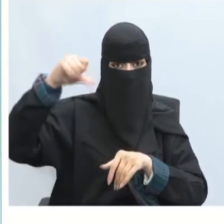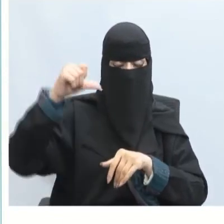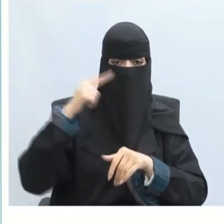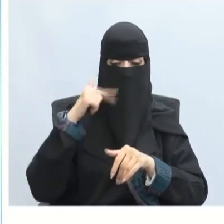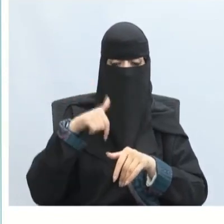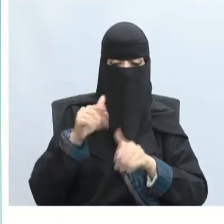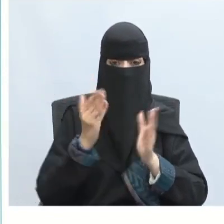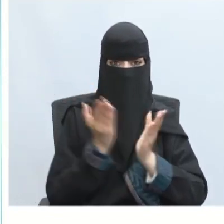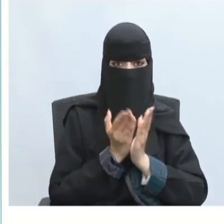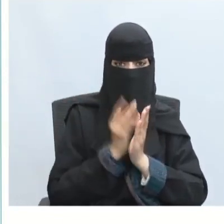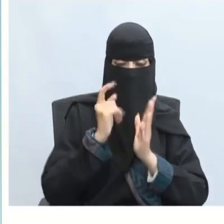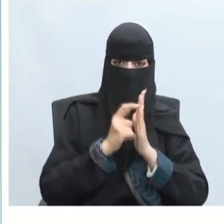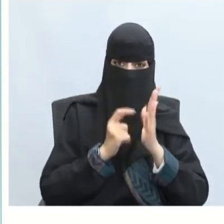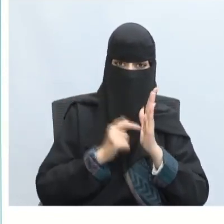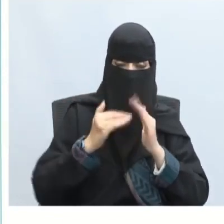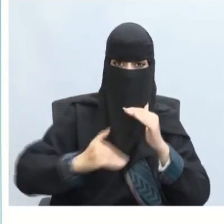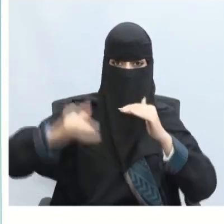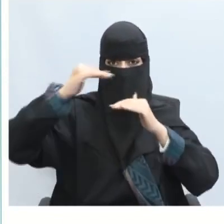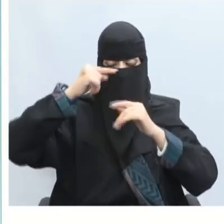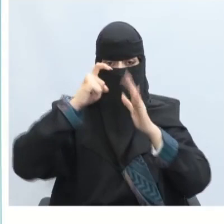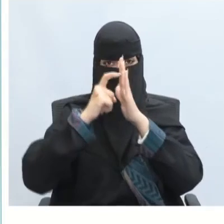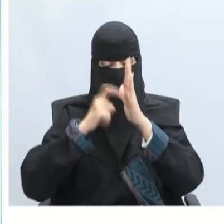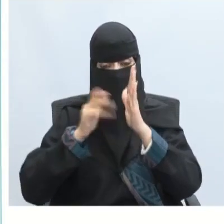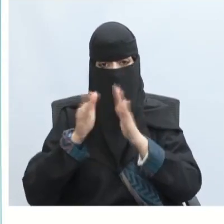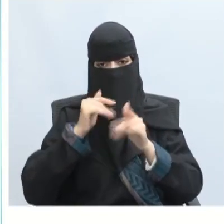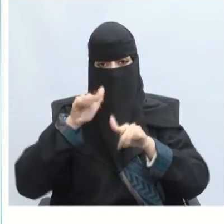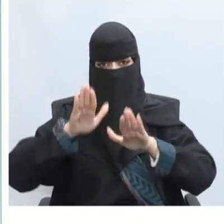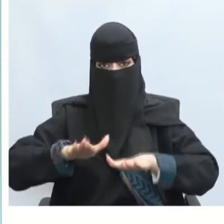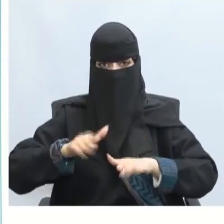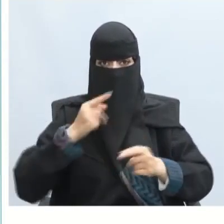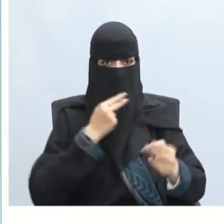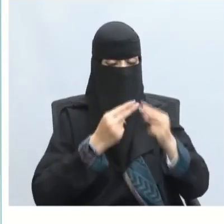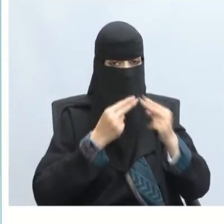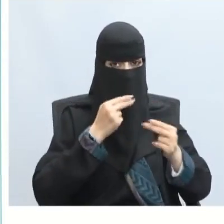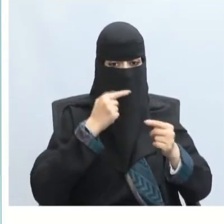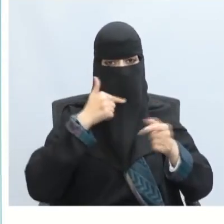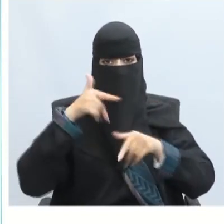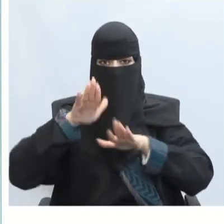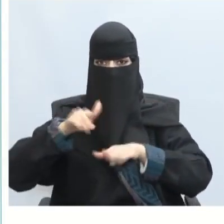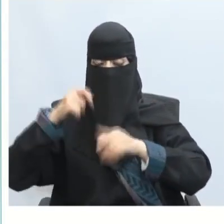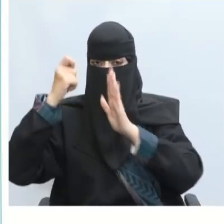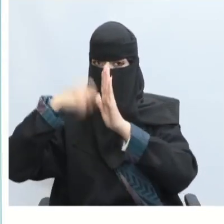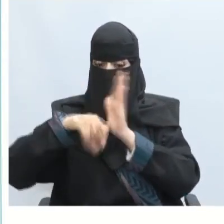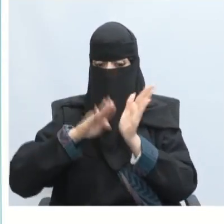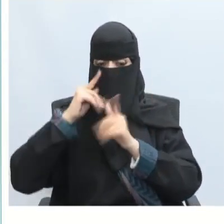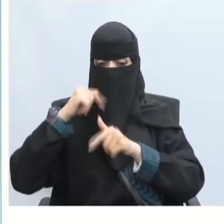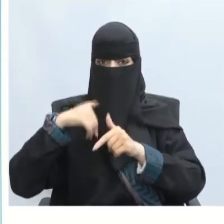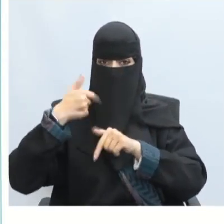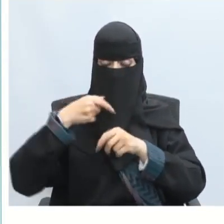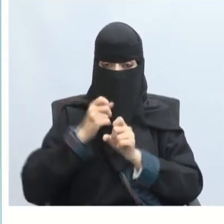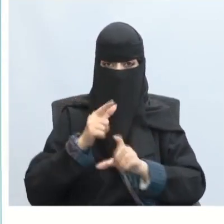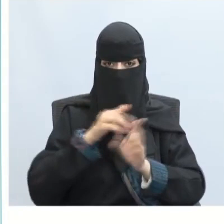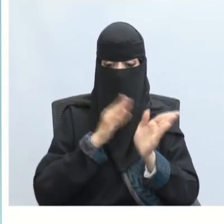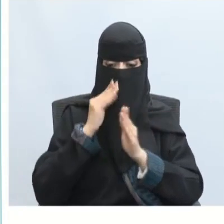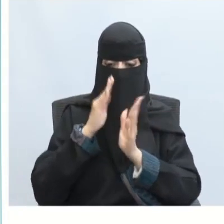تدرس النظام السلطه التنظيميه مجلس الشورى ويتم اقراره تمهيدا